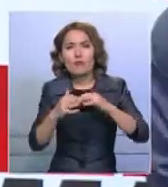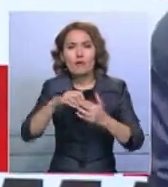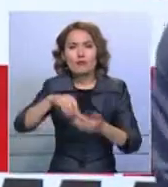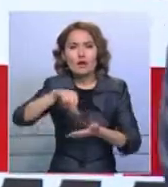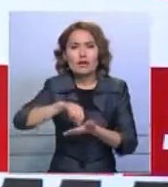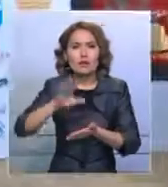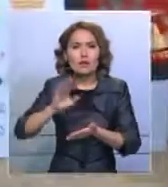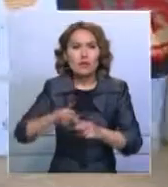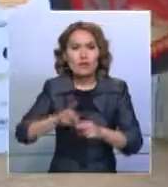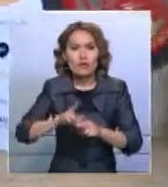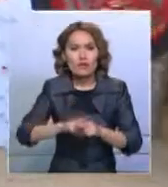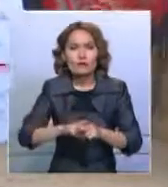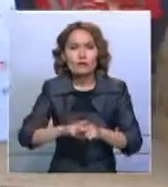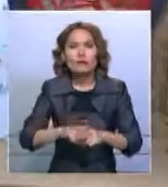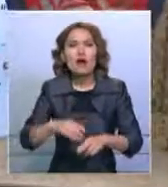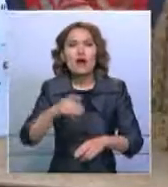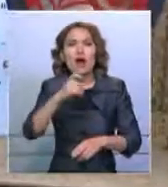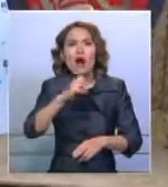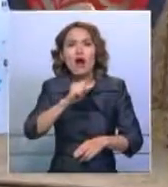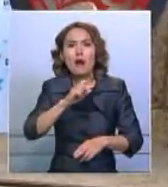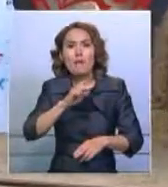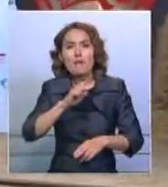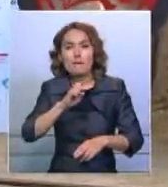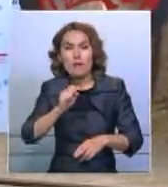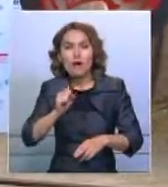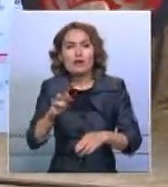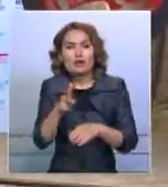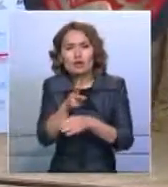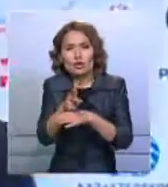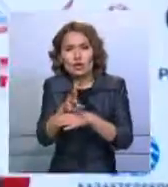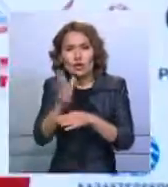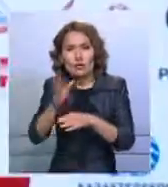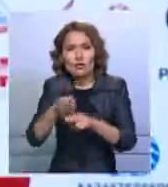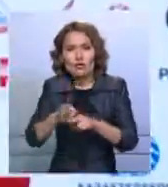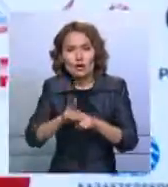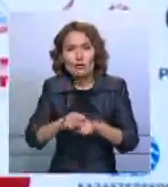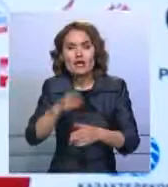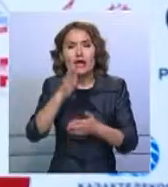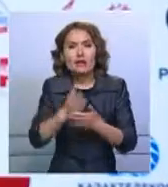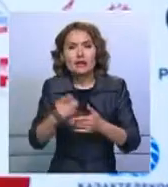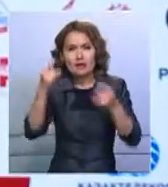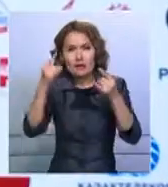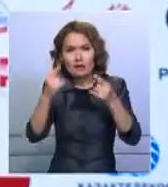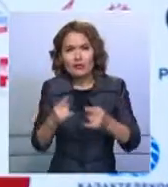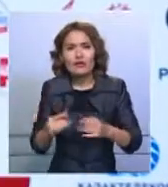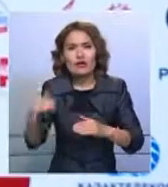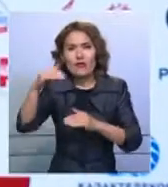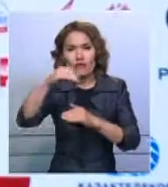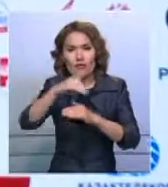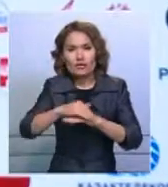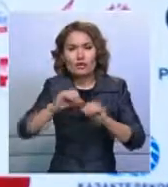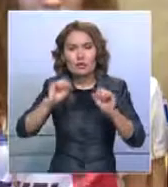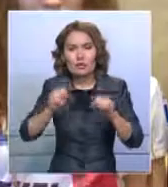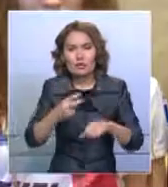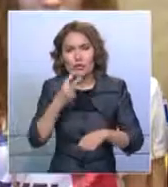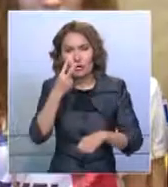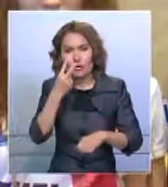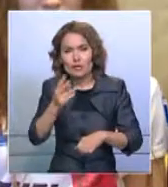ұйымдастырушылар. Дүбірлі доданың ақпараттық демеушісі Хабар арнасы Алтай айқасын тікелей эфирде көрсетеді. Айта кетейік, елімізде